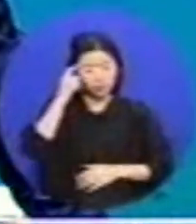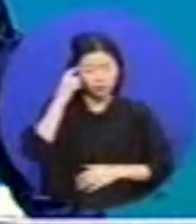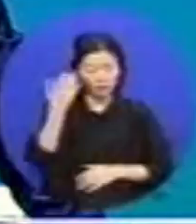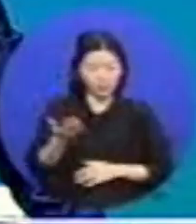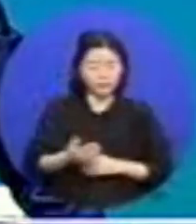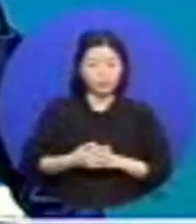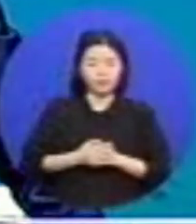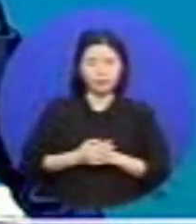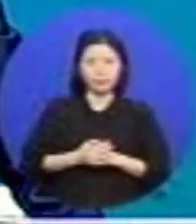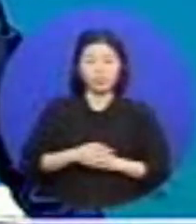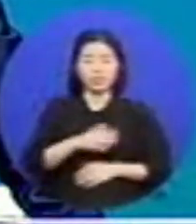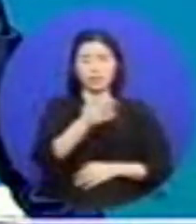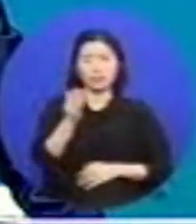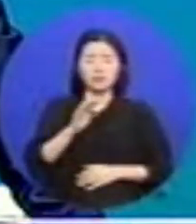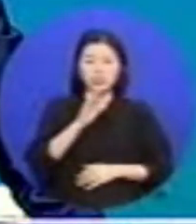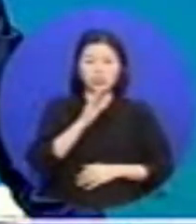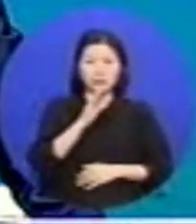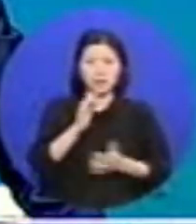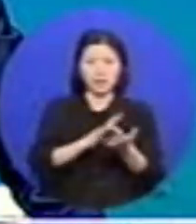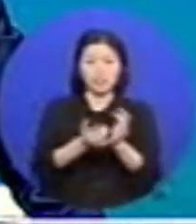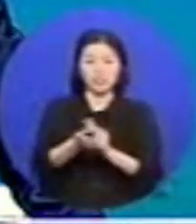여러분, 진짜 예수님을 영접해야 돼요.